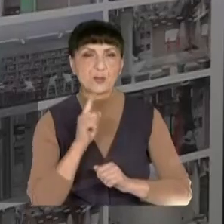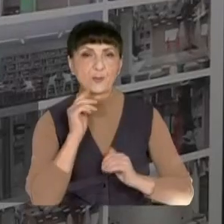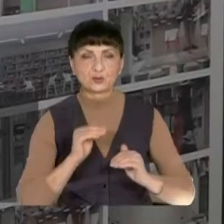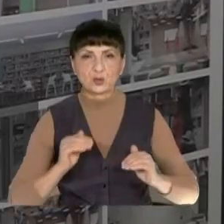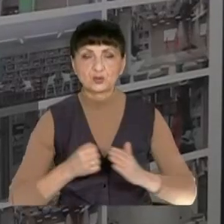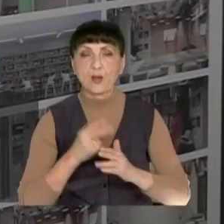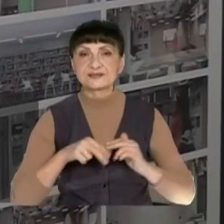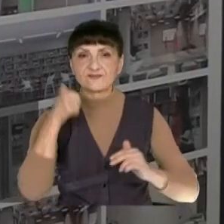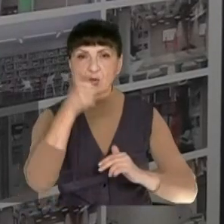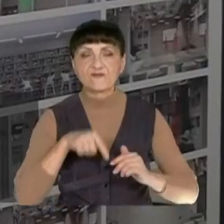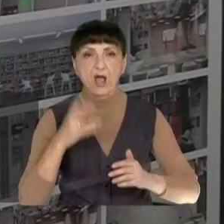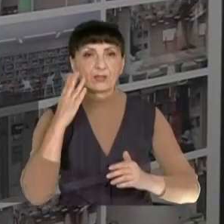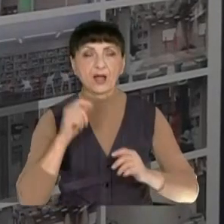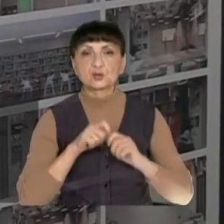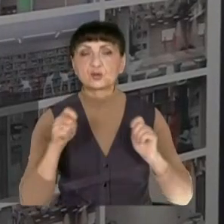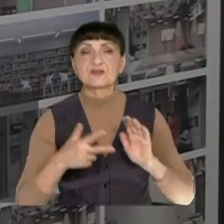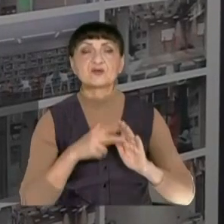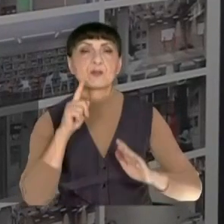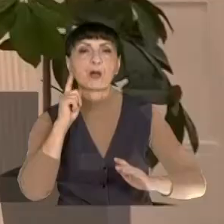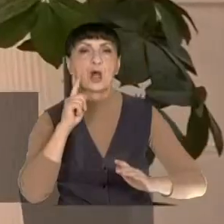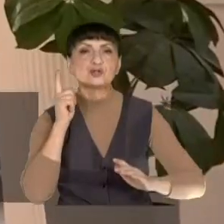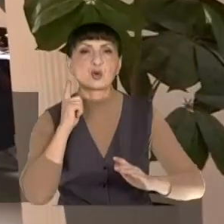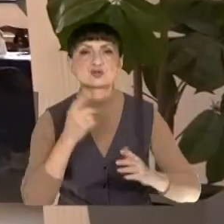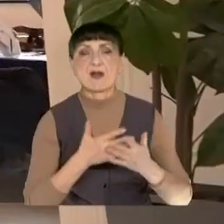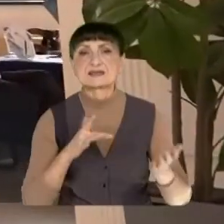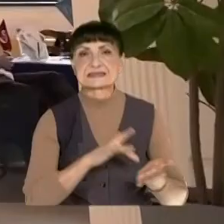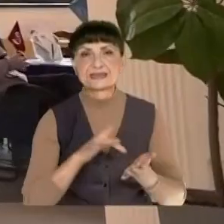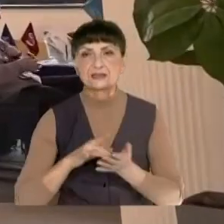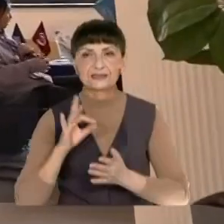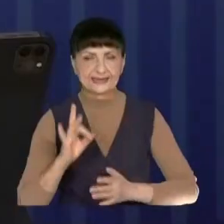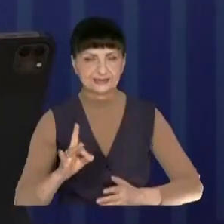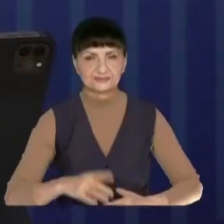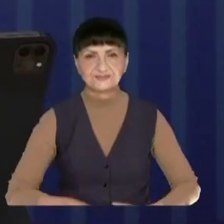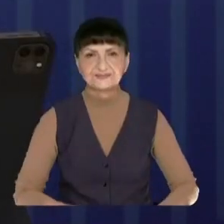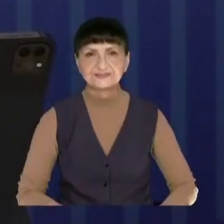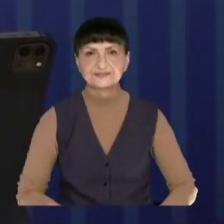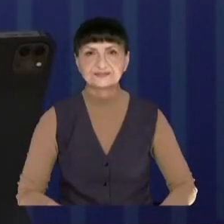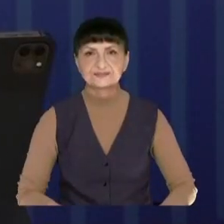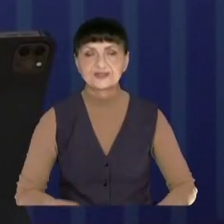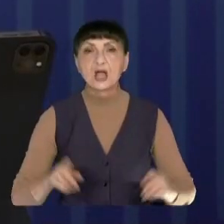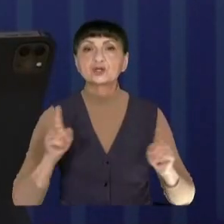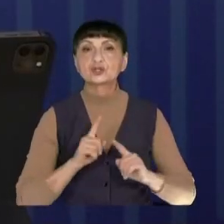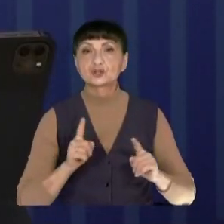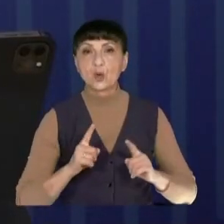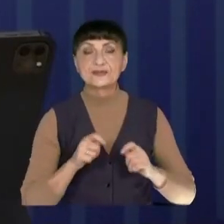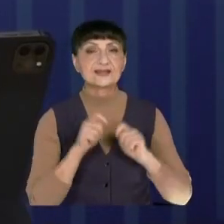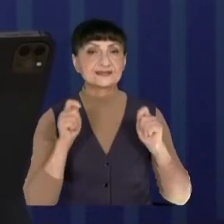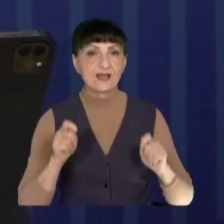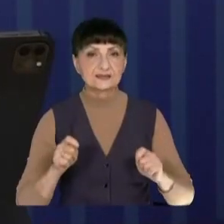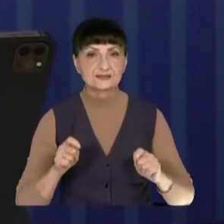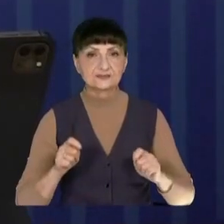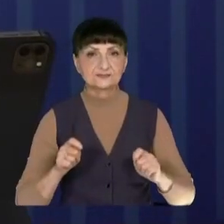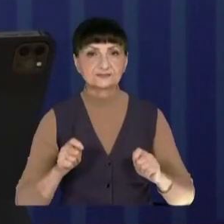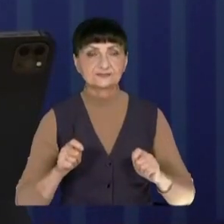конца года в мегаполисе откроется 8 молодежных комьюнити-центров. Для того, чтобы